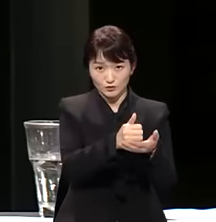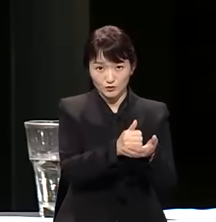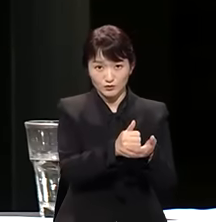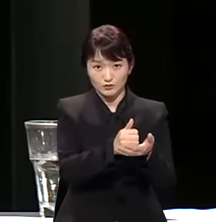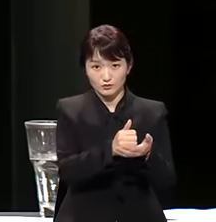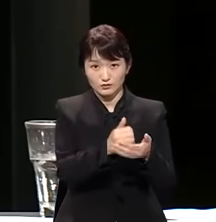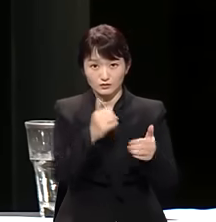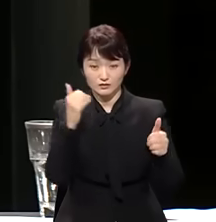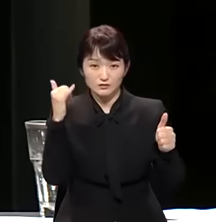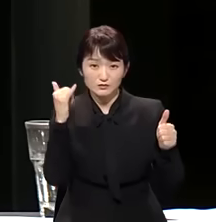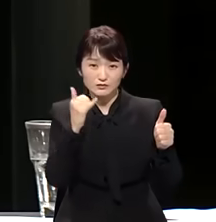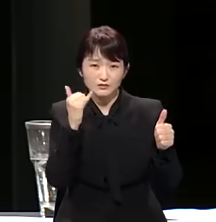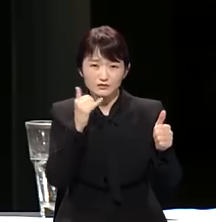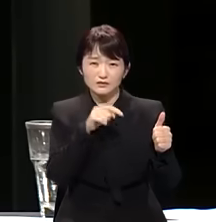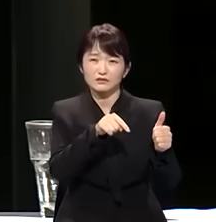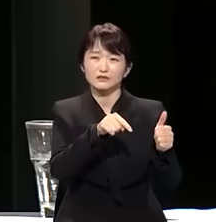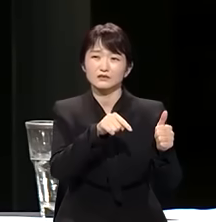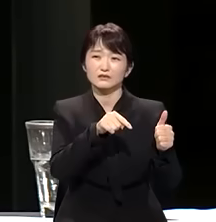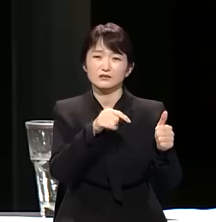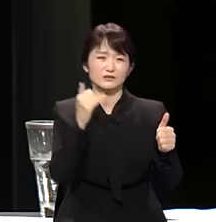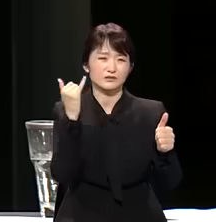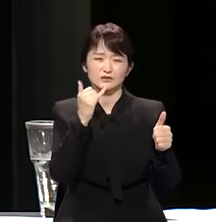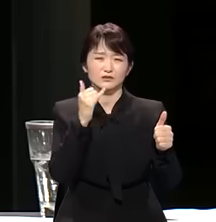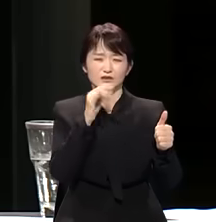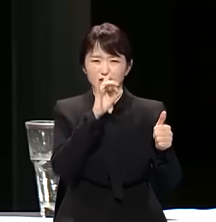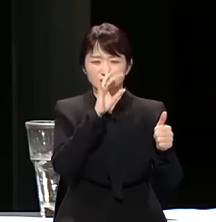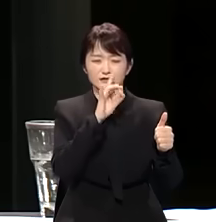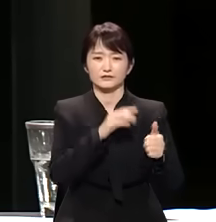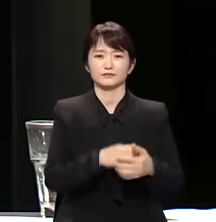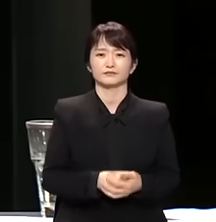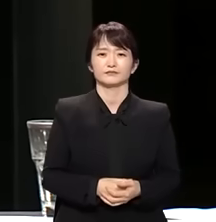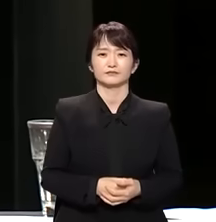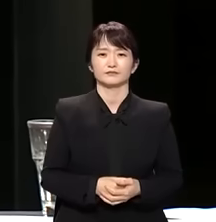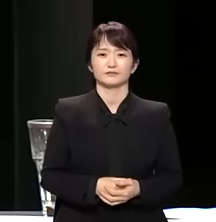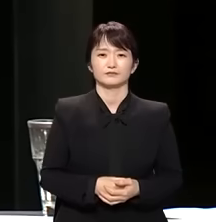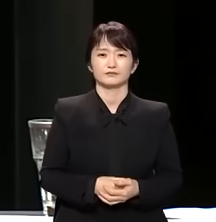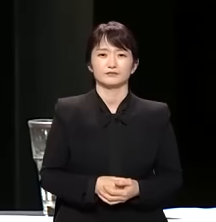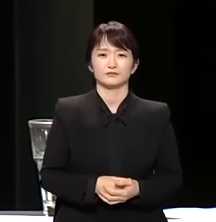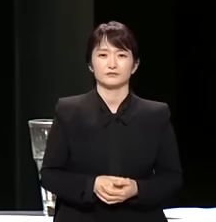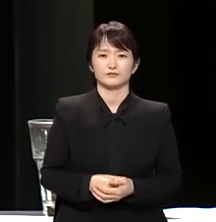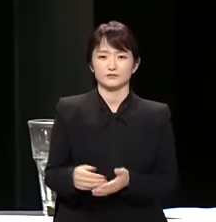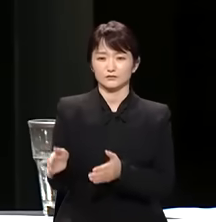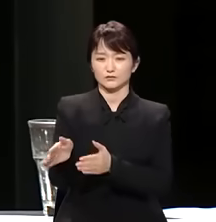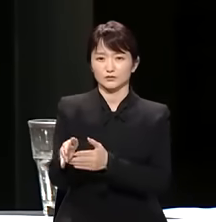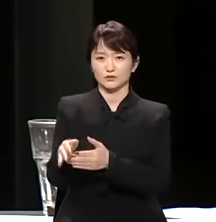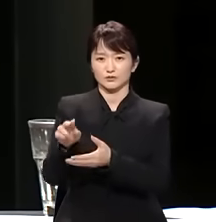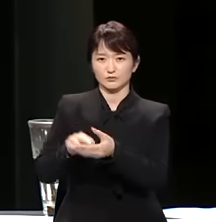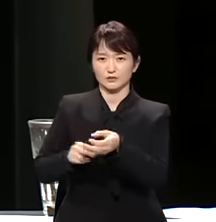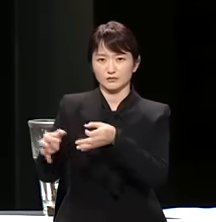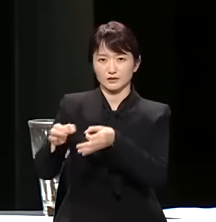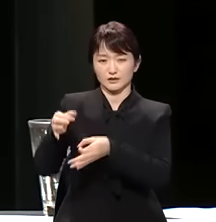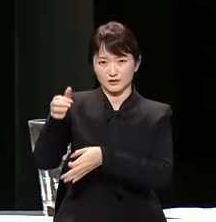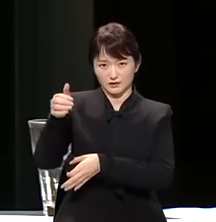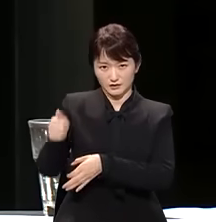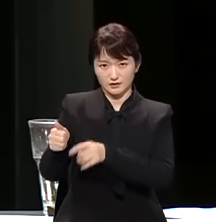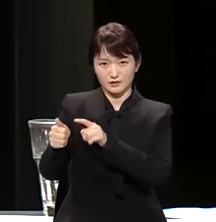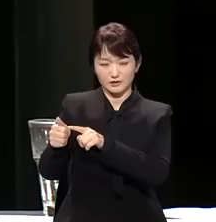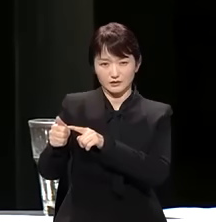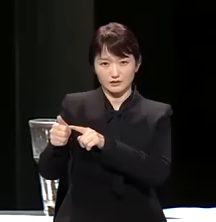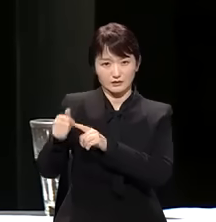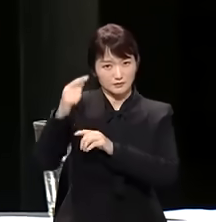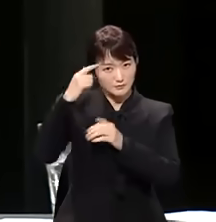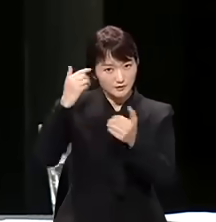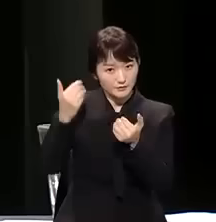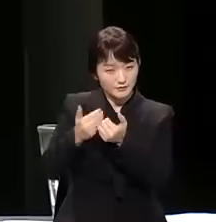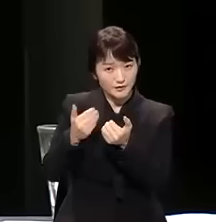시도했는데 아 피드백을 안 주셨어요 만약에 저희가이 횟집 사장님의이 반박에 대해서 재반박을